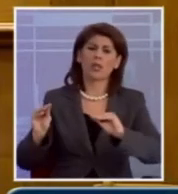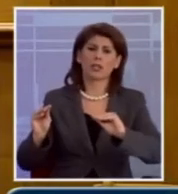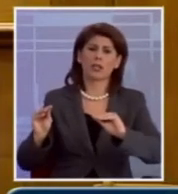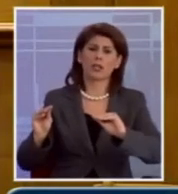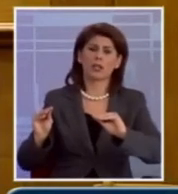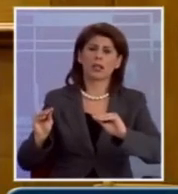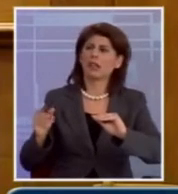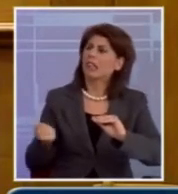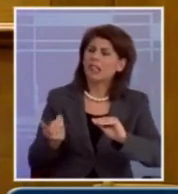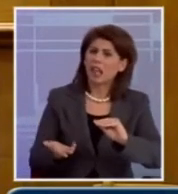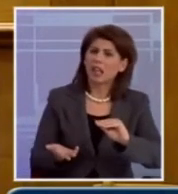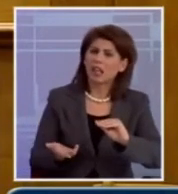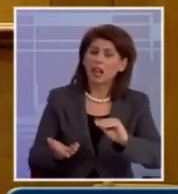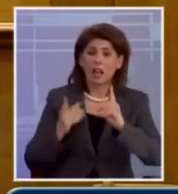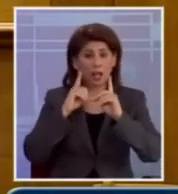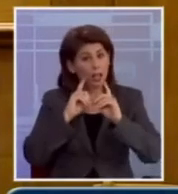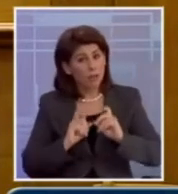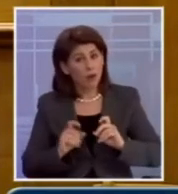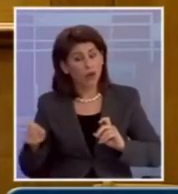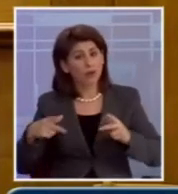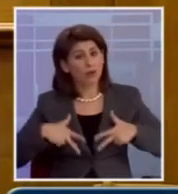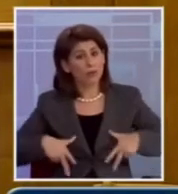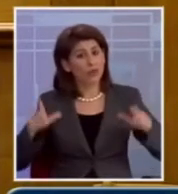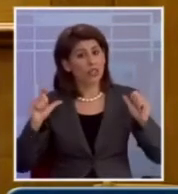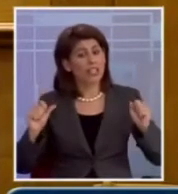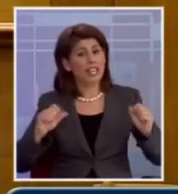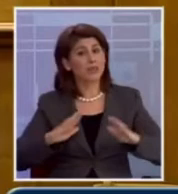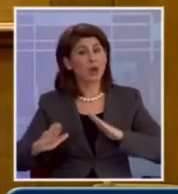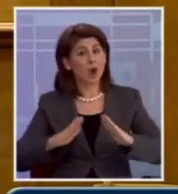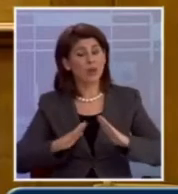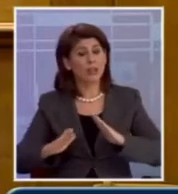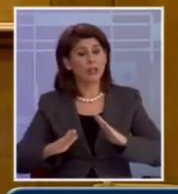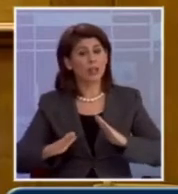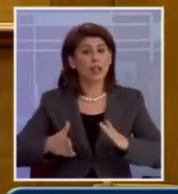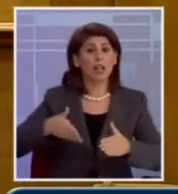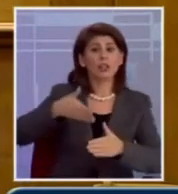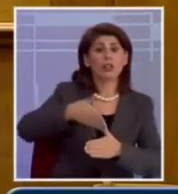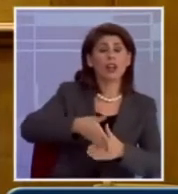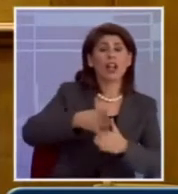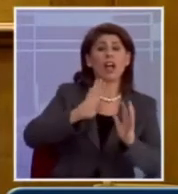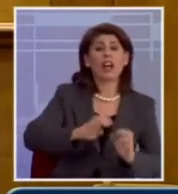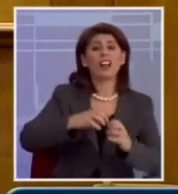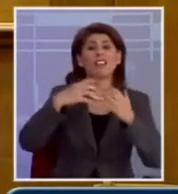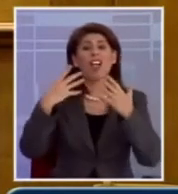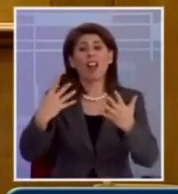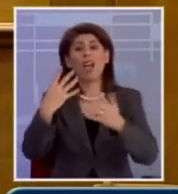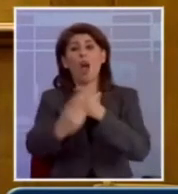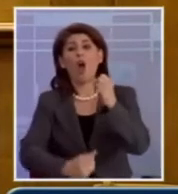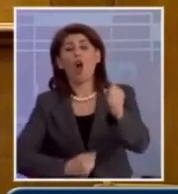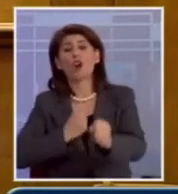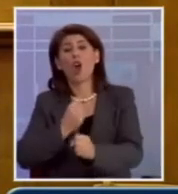τι έγινε, υποχρέωσε το Υπουργείο Υγείας και Πρόνοιας να το νοικιάσει για 99 χρόνια,